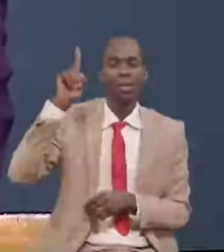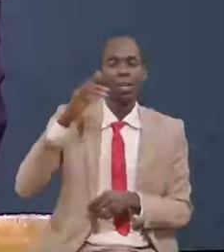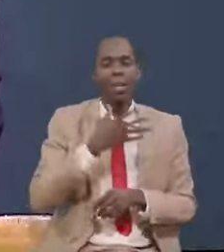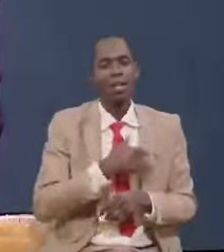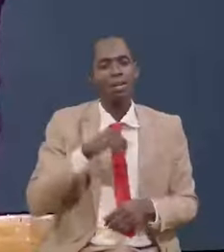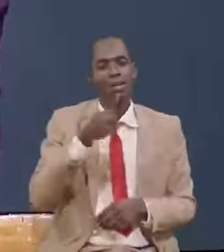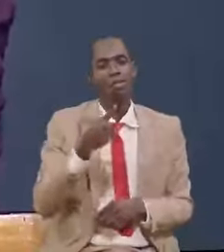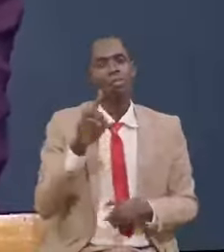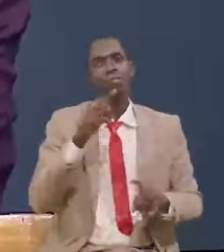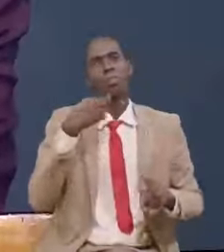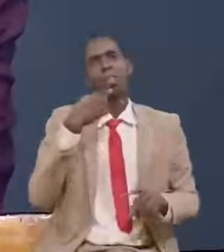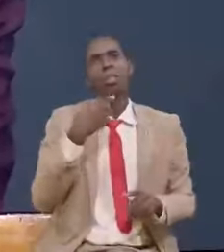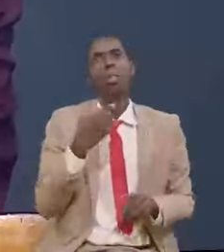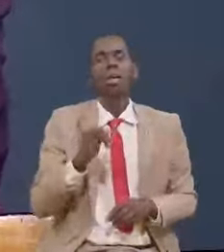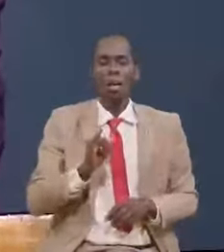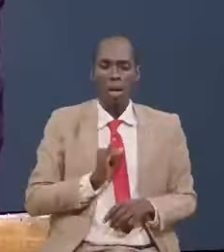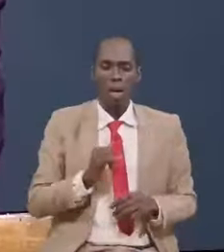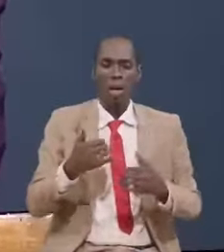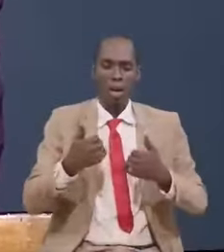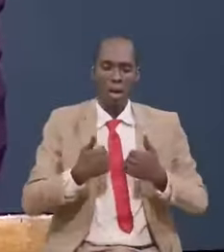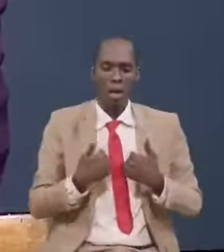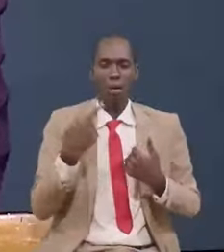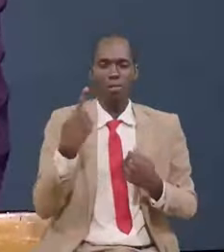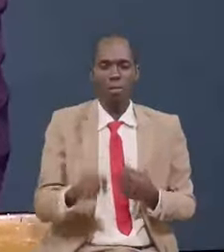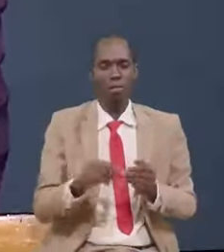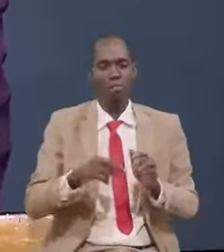Et tu dis, j'ai la révélation, il est le Messie.